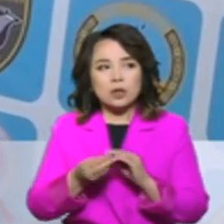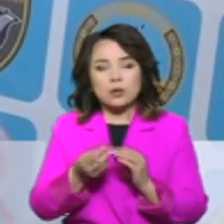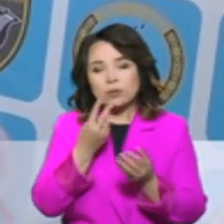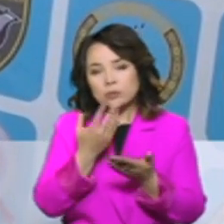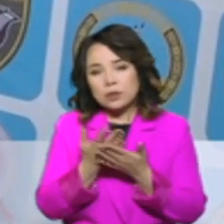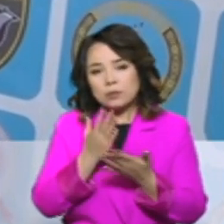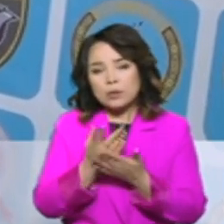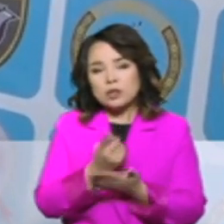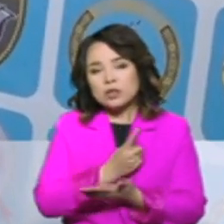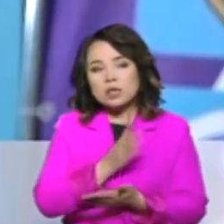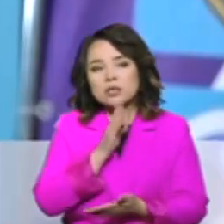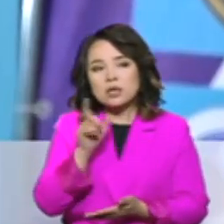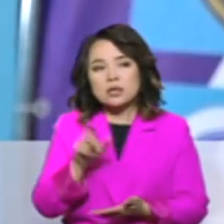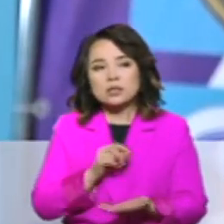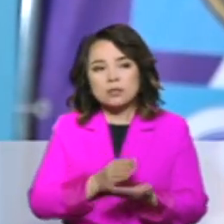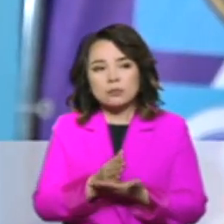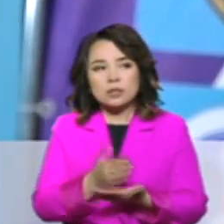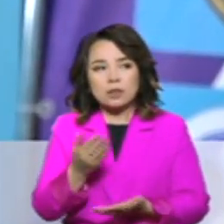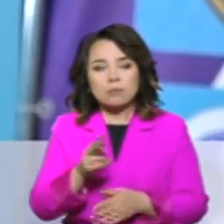жеткен жалғыз қызметкер.